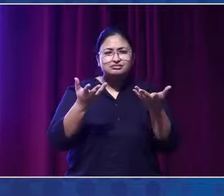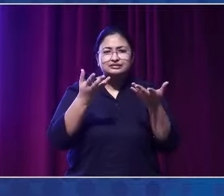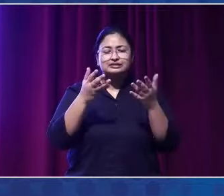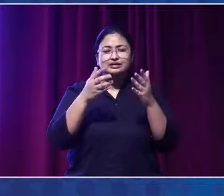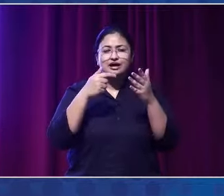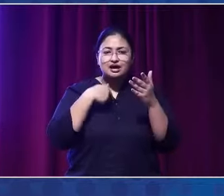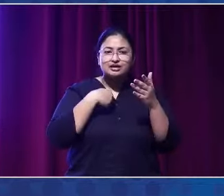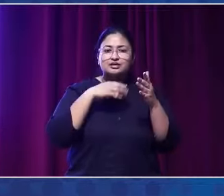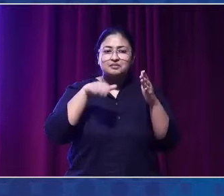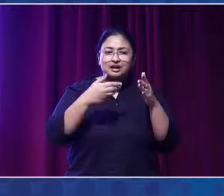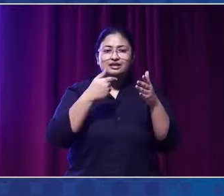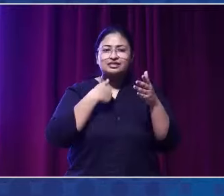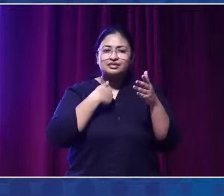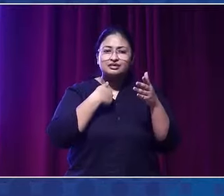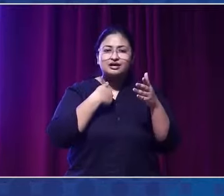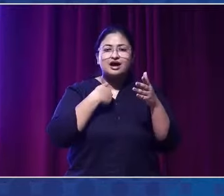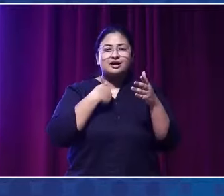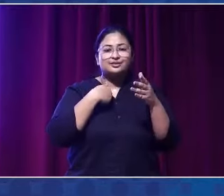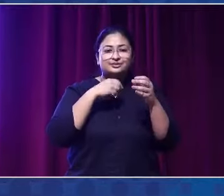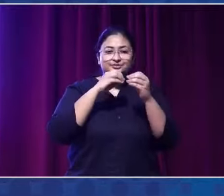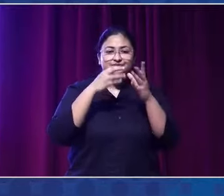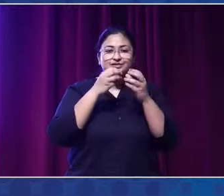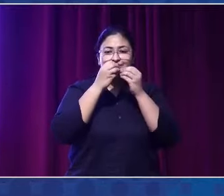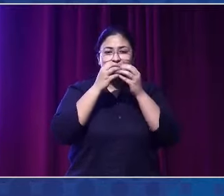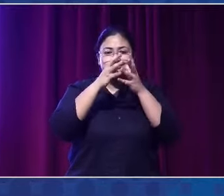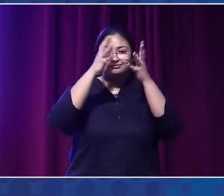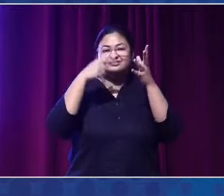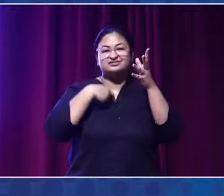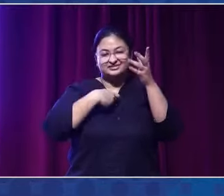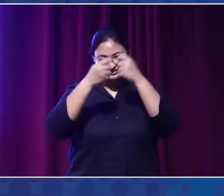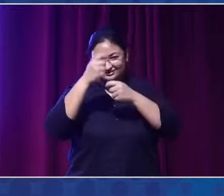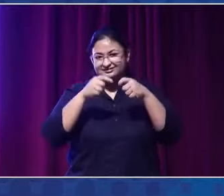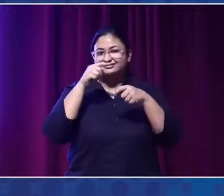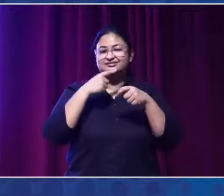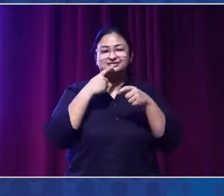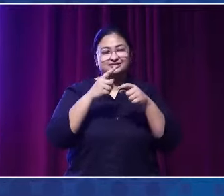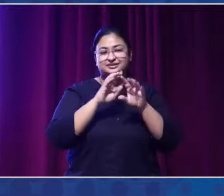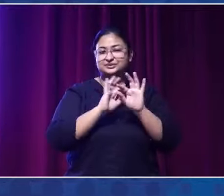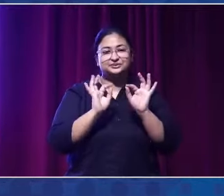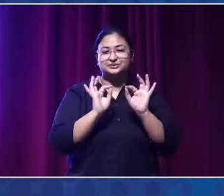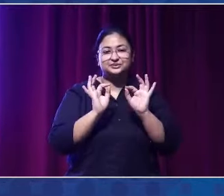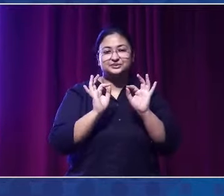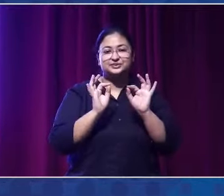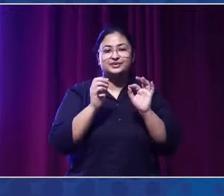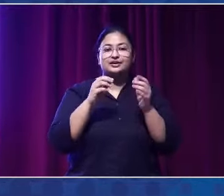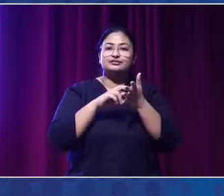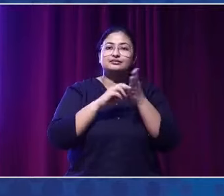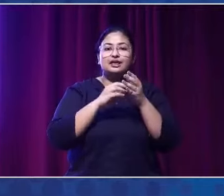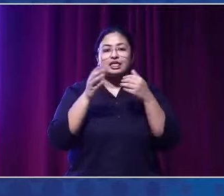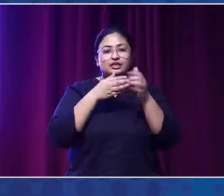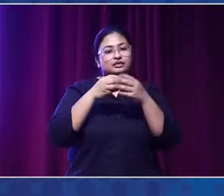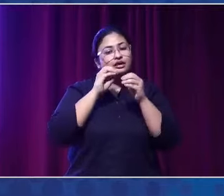जो गुब्बारे उड़ते हैं उसको फिर हमें पकड़ के नीचे लाना पड़ता है। अब या तो वो उड़ गया ऊपर, जैसे